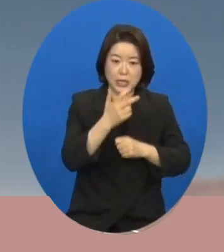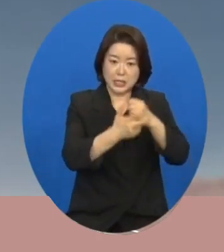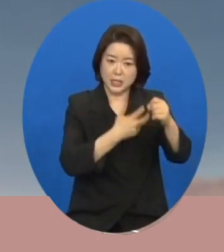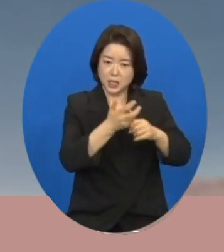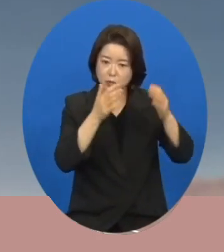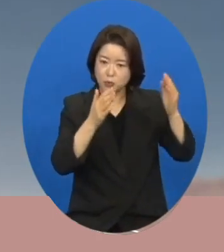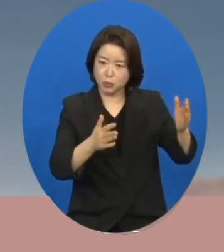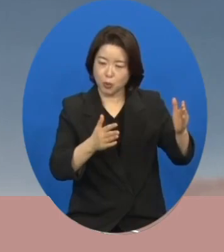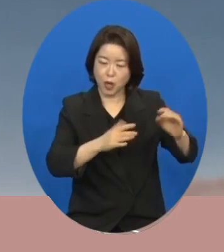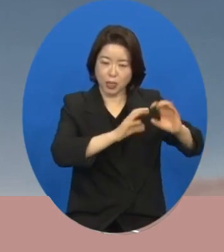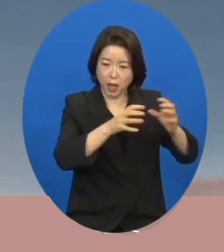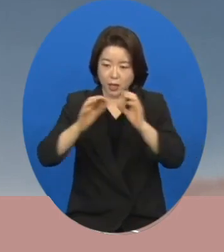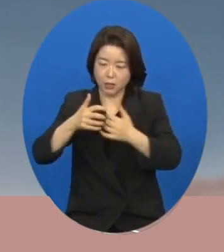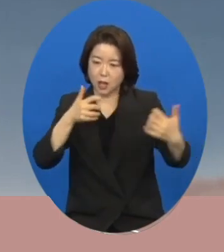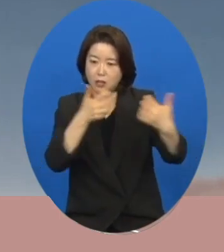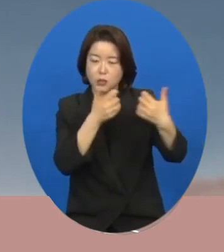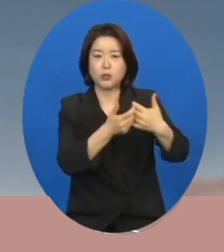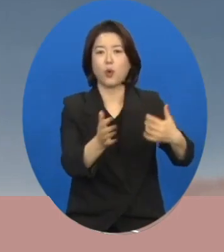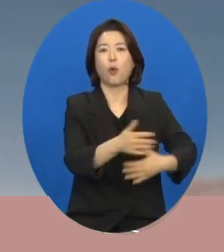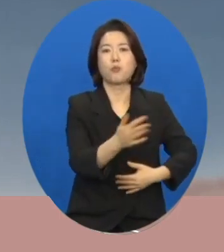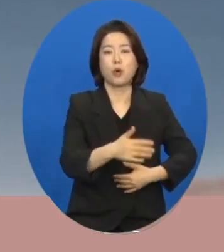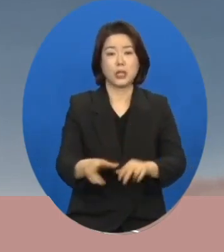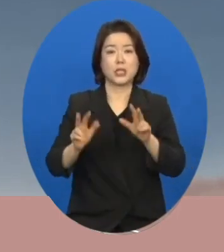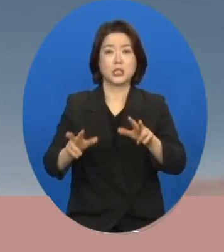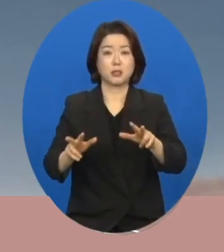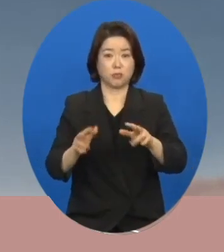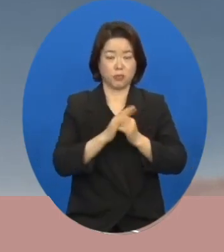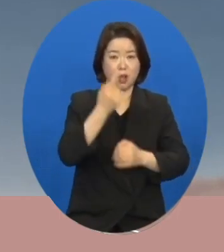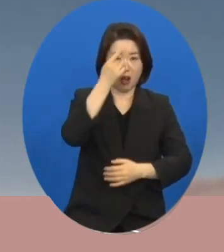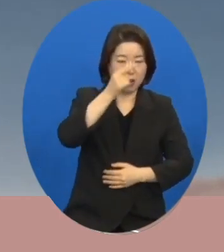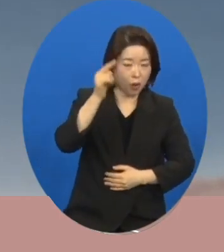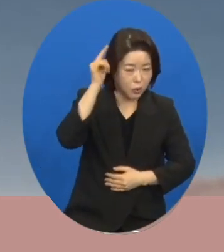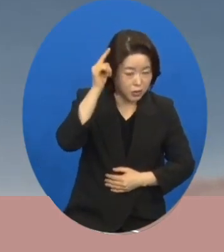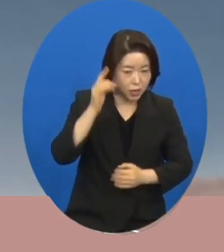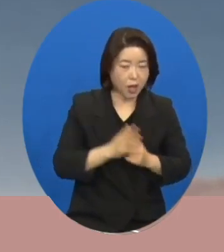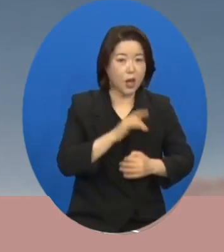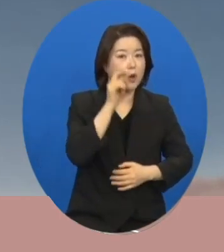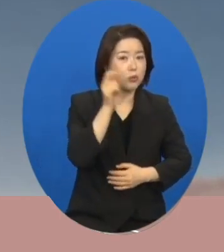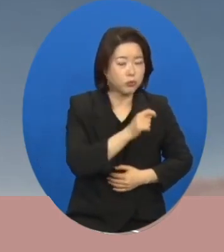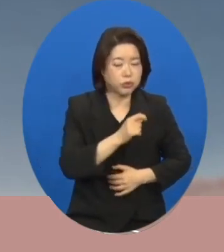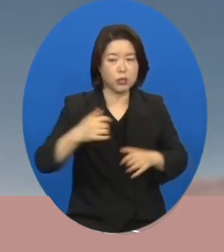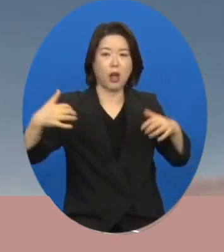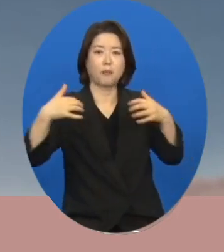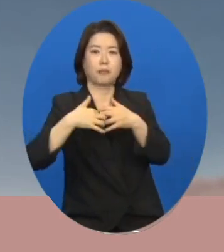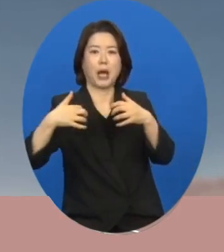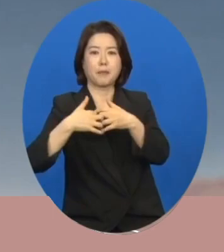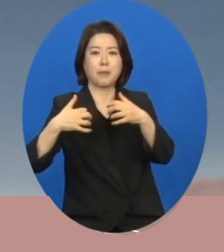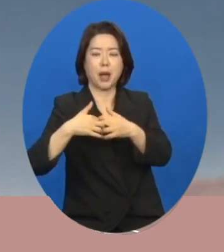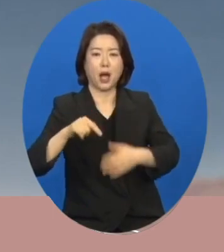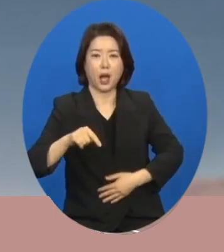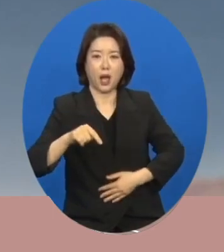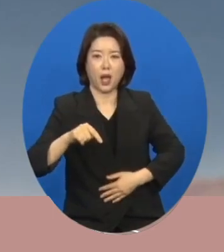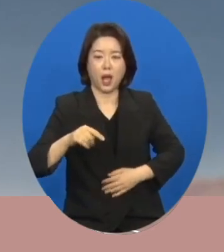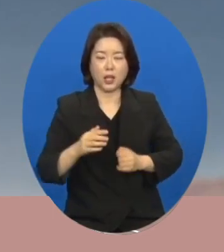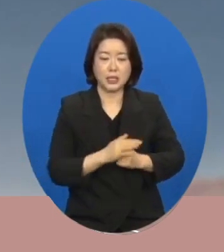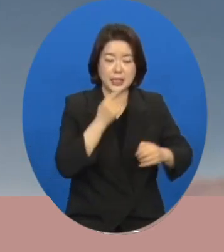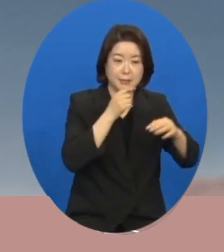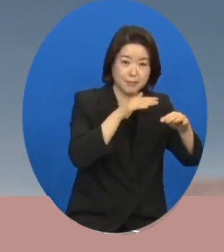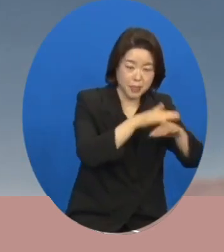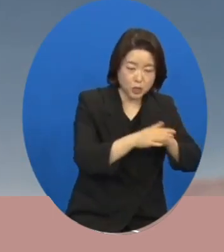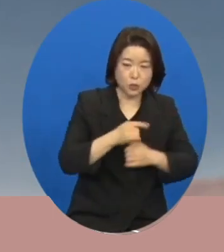우크라이나 전쟁 그것이 체제 전쟁이라고 불릴만큼 오랜 지속성과 함께 지금